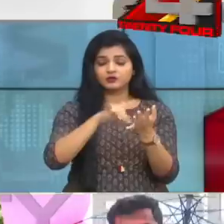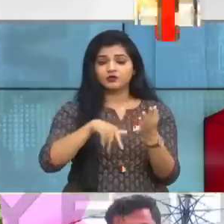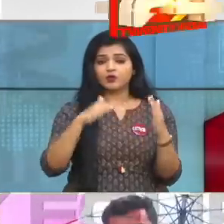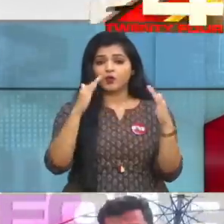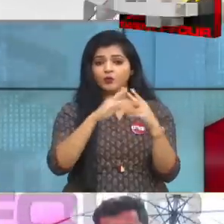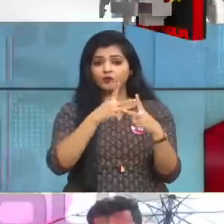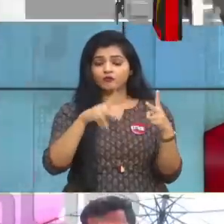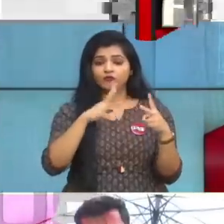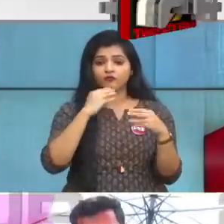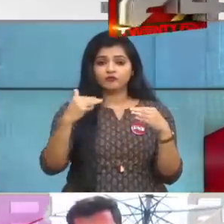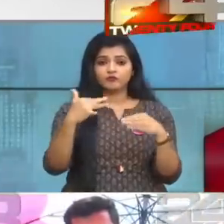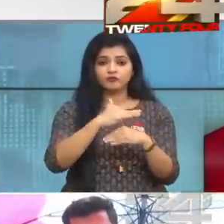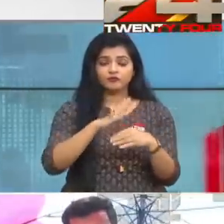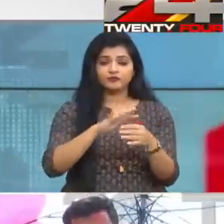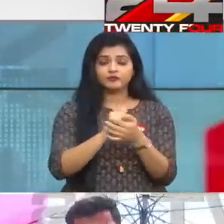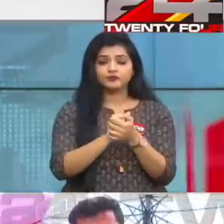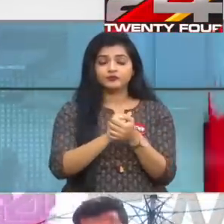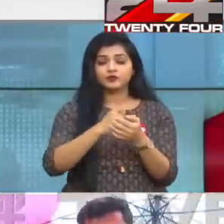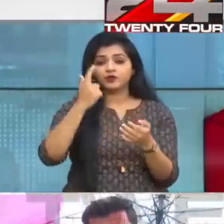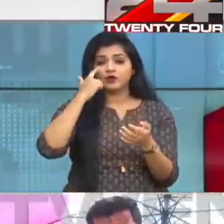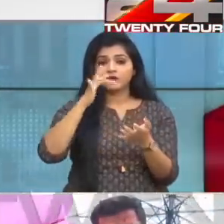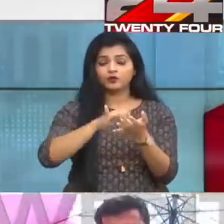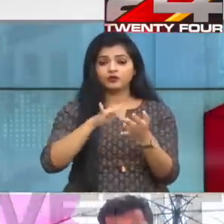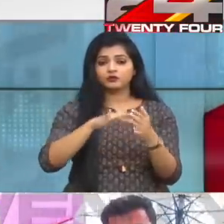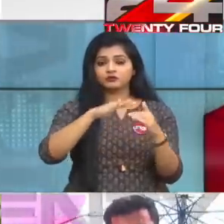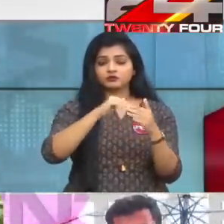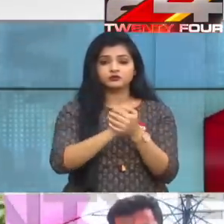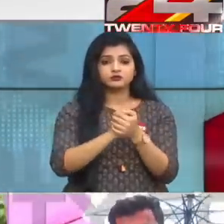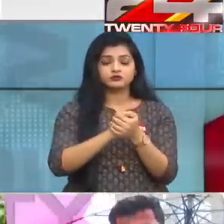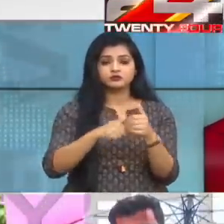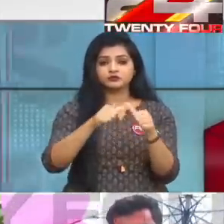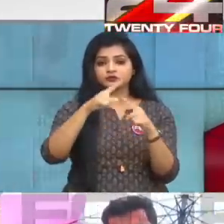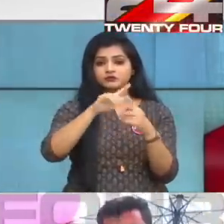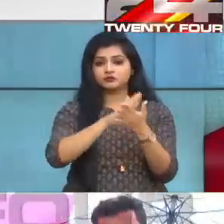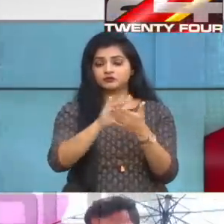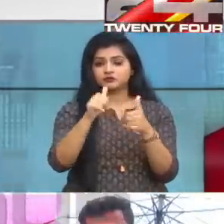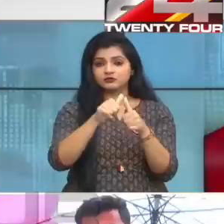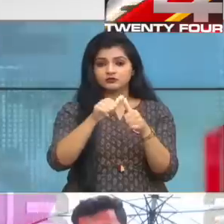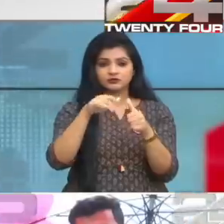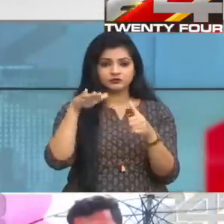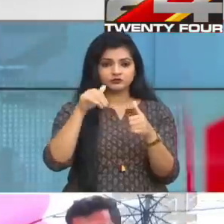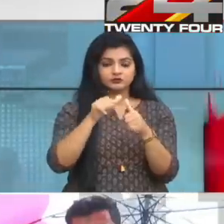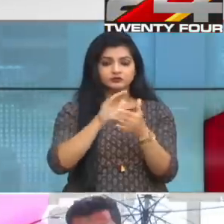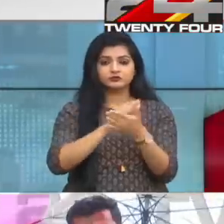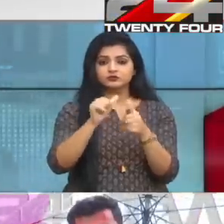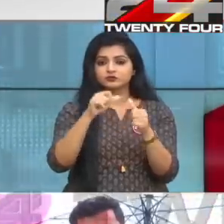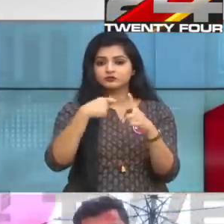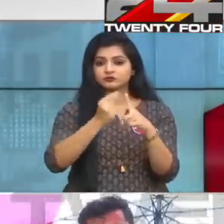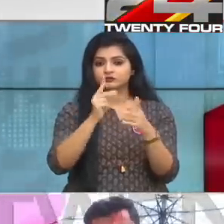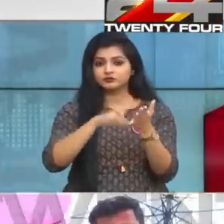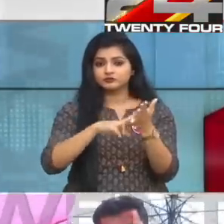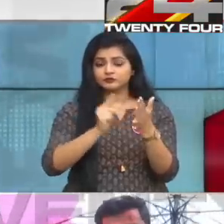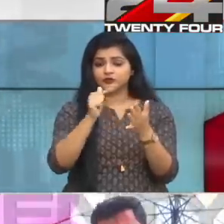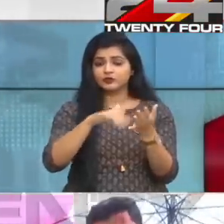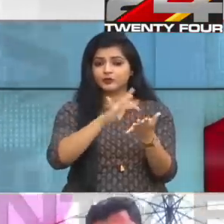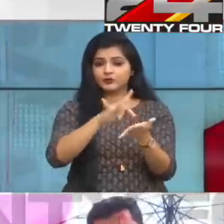കൂത്തുപറമ്പ്, എടയാർ ഉൾപ്പെടുന്ന മേഖലകളിൽ വെള്ളം കയറി. കണ്ണൂരിലെ താഴെച്ചൊവ്വ, അത്താഴക്കുന്ന്, എളയാവൂർ പ്രദേശങ്ങളിൽ കാര്യമായി വീടുകളിലടക്കം വെള്ളം